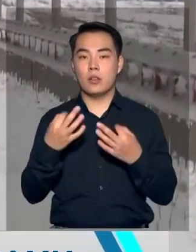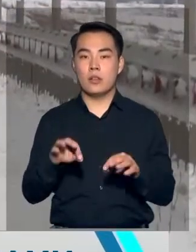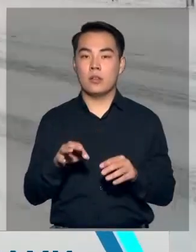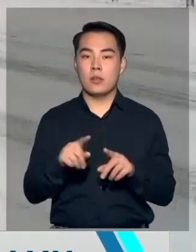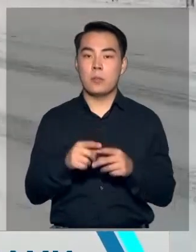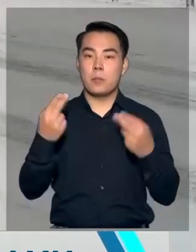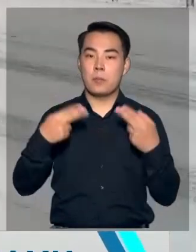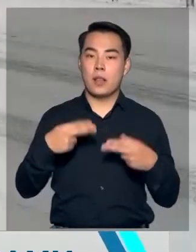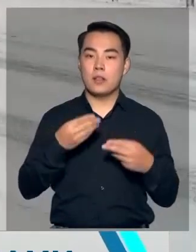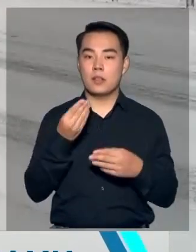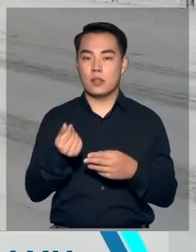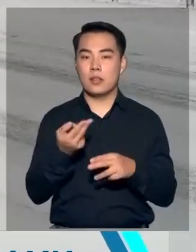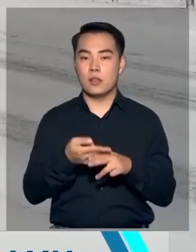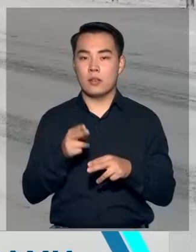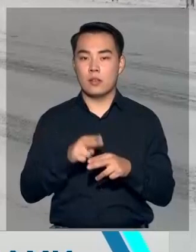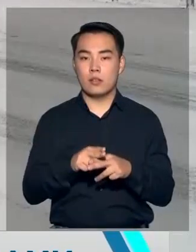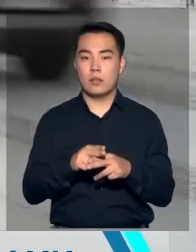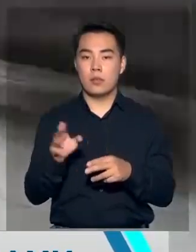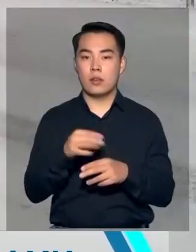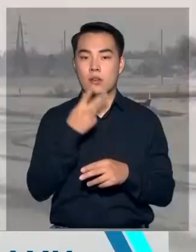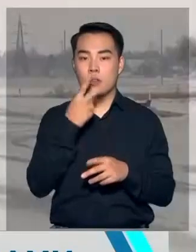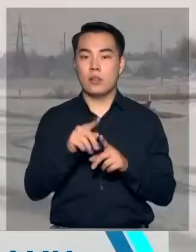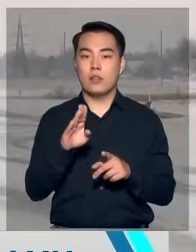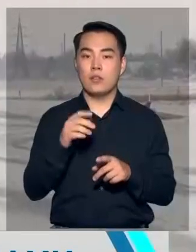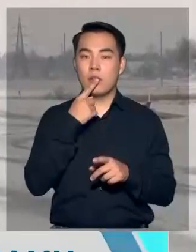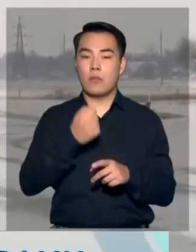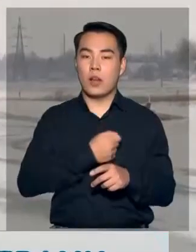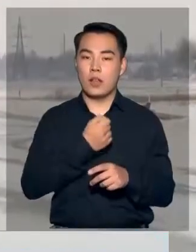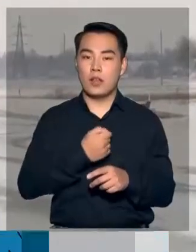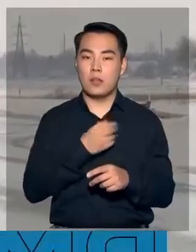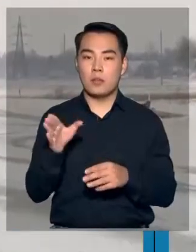по платным дорогам. Рассчитывать на них могут только ветераны Великой